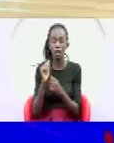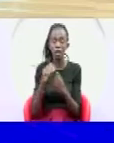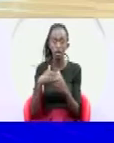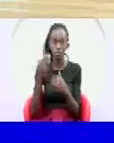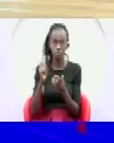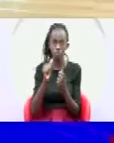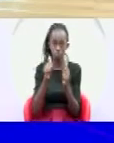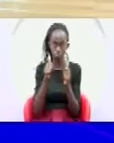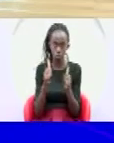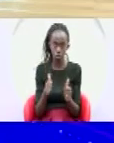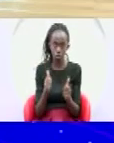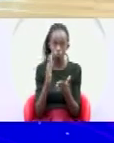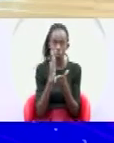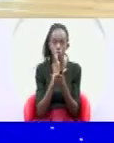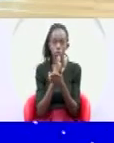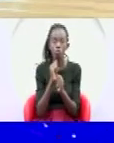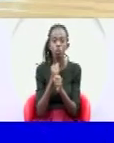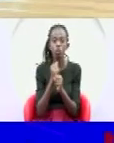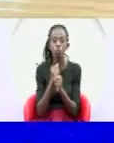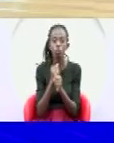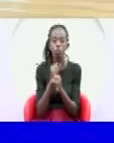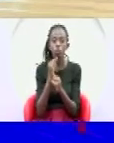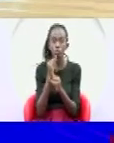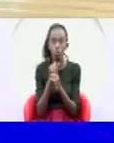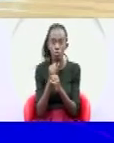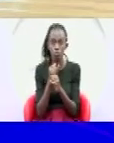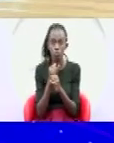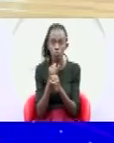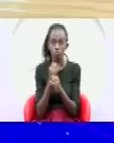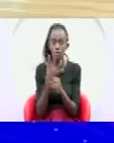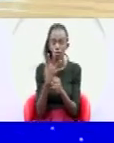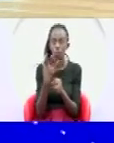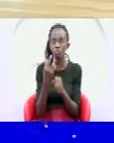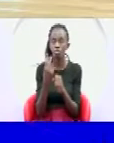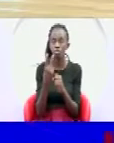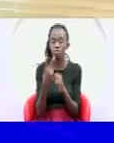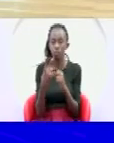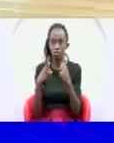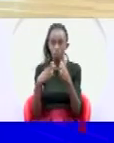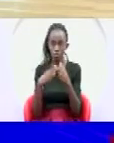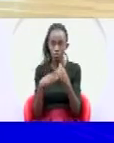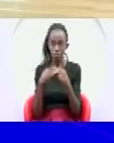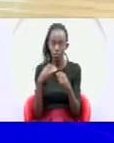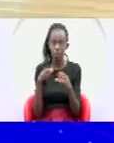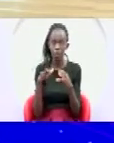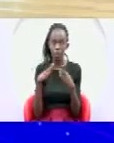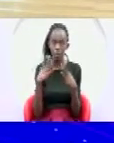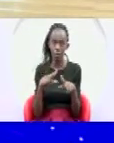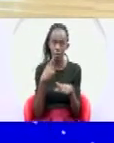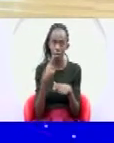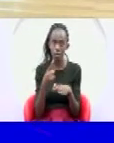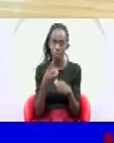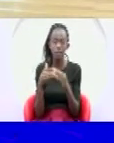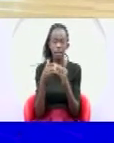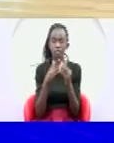ya kuwaachisha kazi, zaidi ya wahudumu wa afya 529 wamejitokeza na kusema kwamba huenda uongozi wa